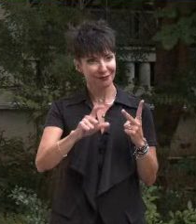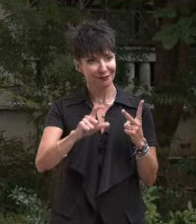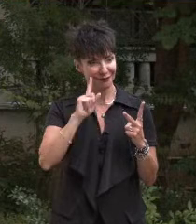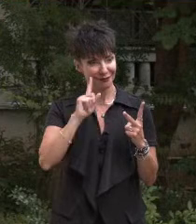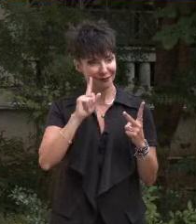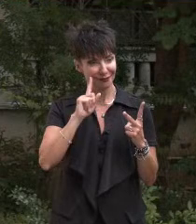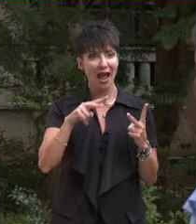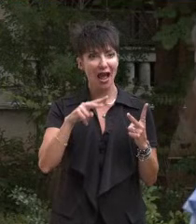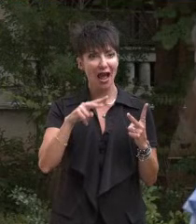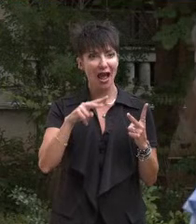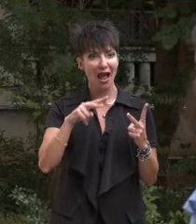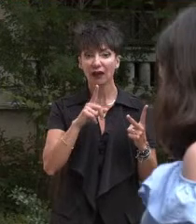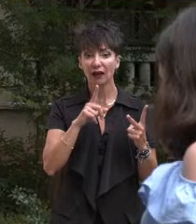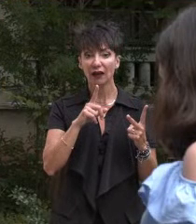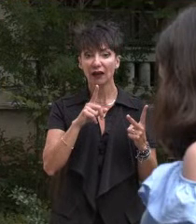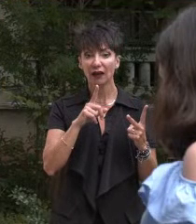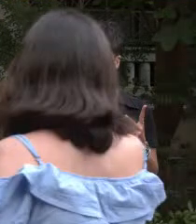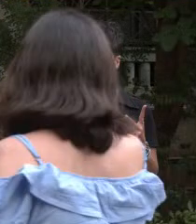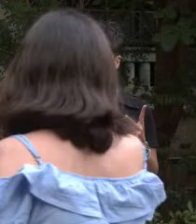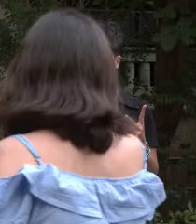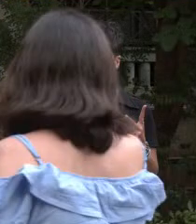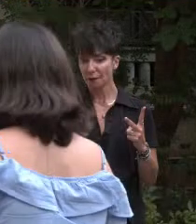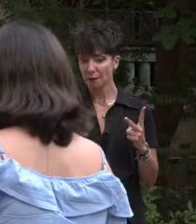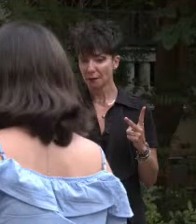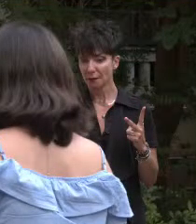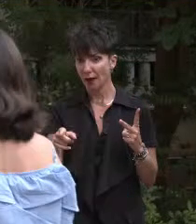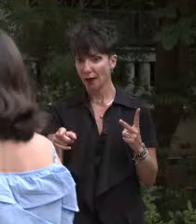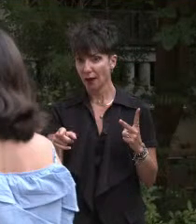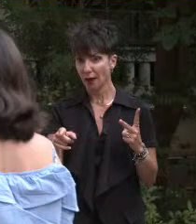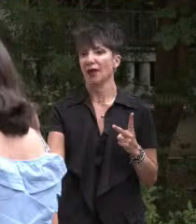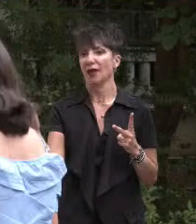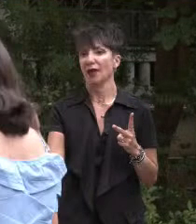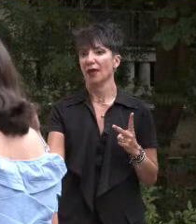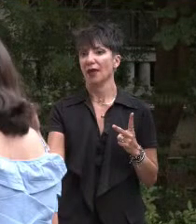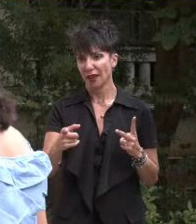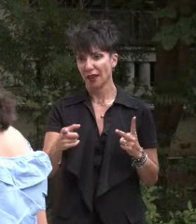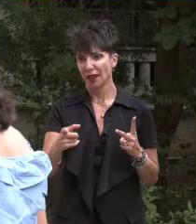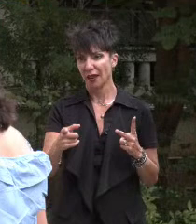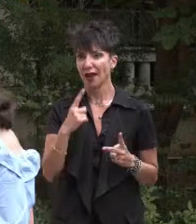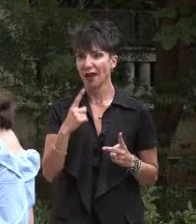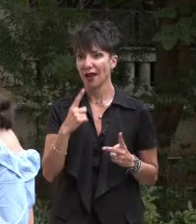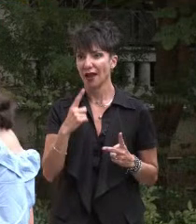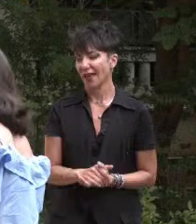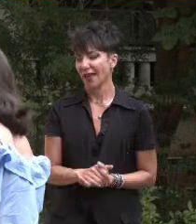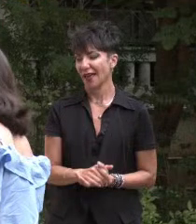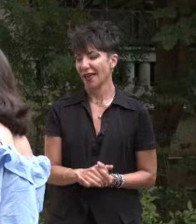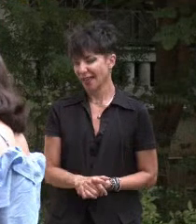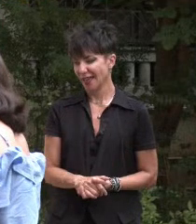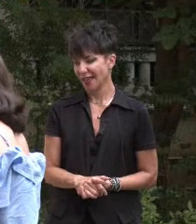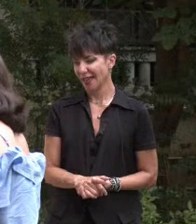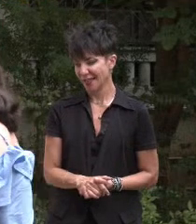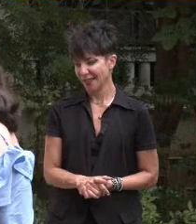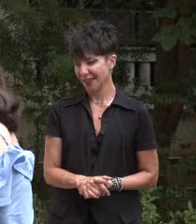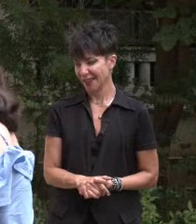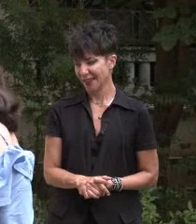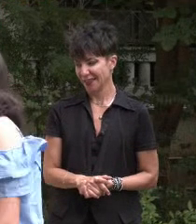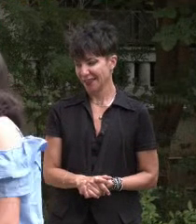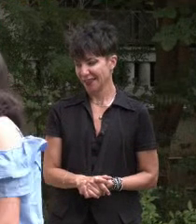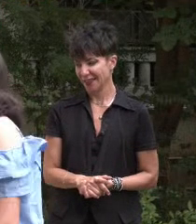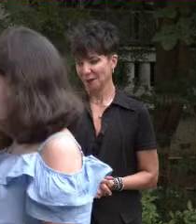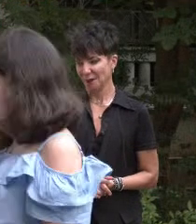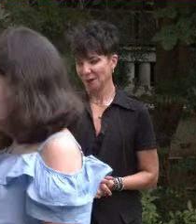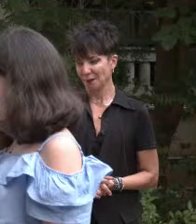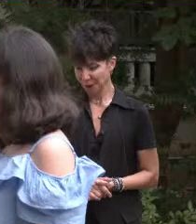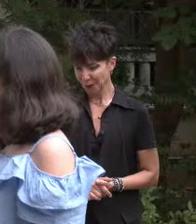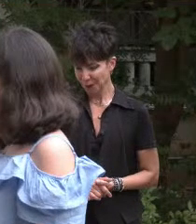τα αποστείλουμε όλα αυτά γιατί δεν υπάρχει φυσική παρουσία. Είστε εδώ, είστε πώς σας λένε. Ηλιαράκου Άρτεμις, πολύ ωραία. Καλούμε λοιπόν τον